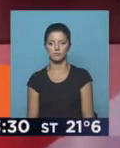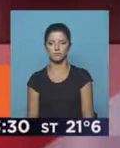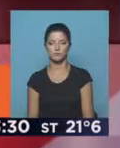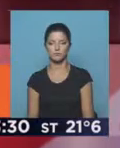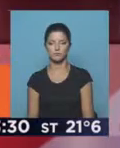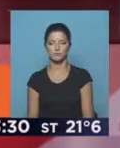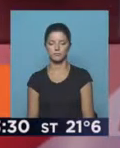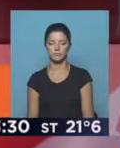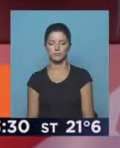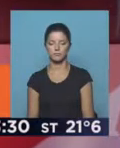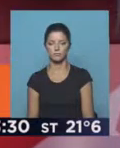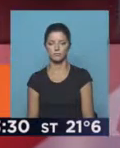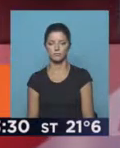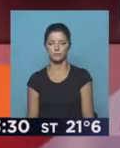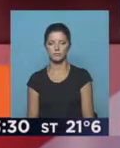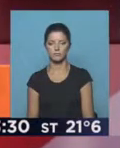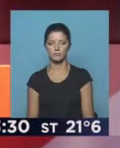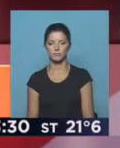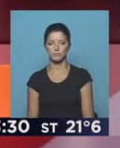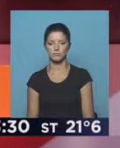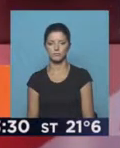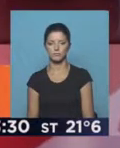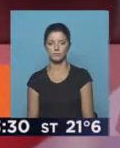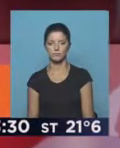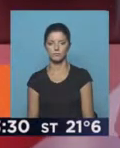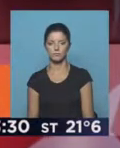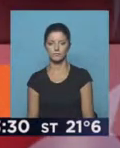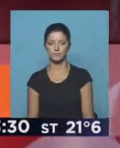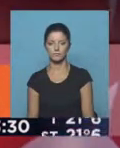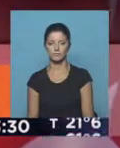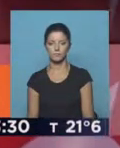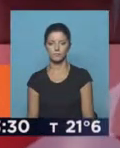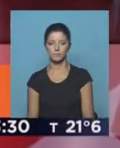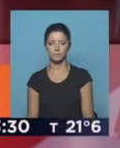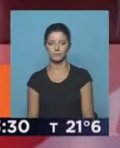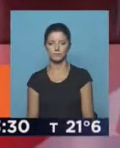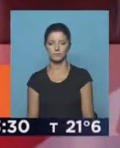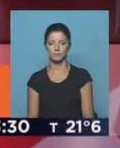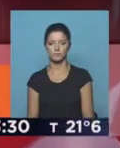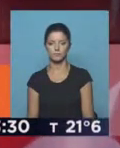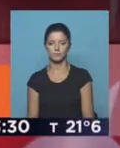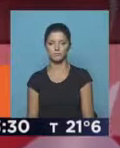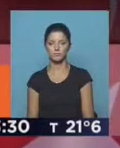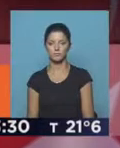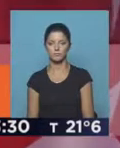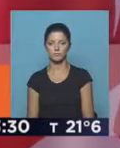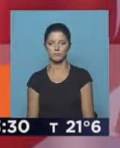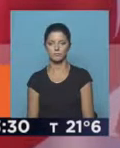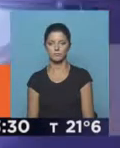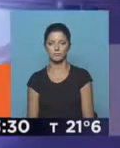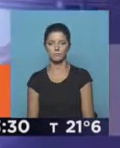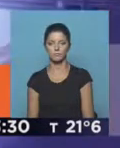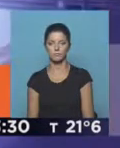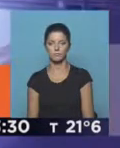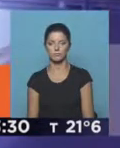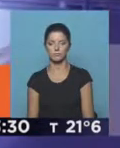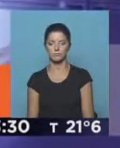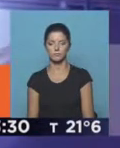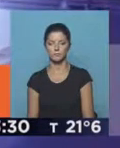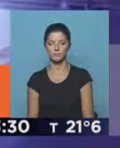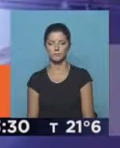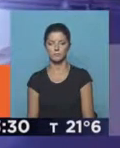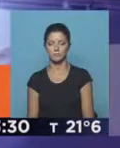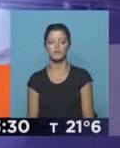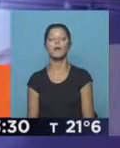eşitliği, vergimizin hesabını sorma hakkını bir çırpıda tek bir oyla feda etmeyelim. Con